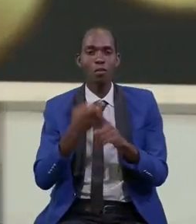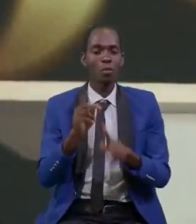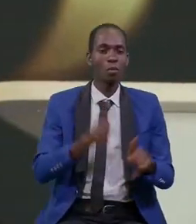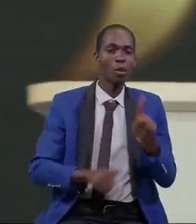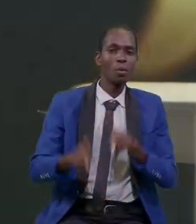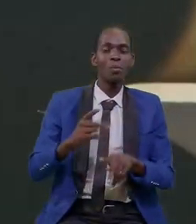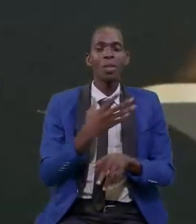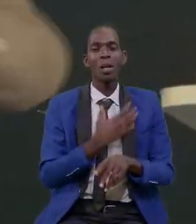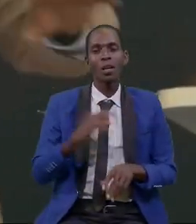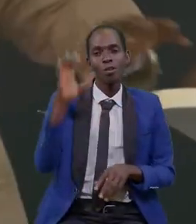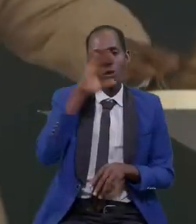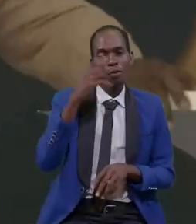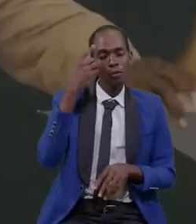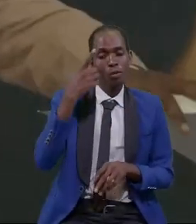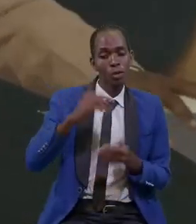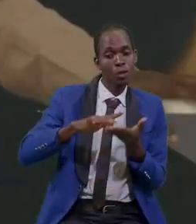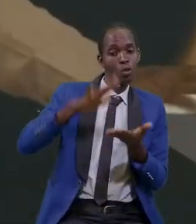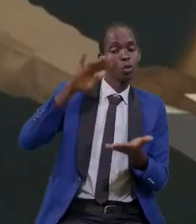Et il cherchait la gloire.